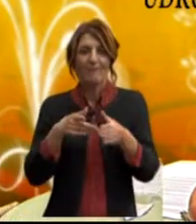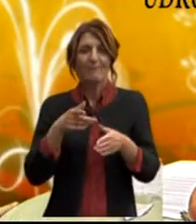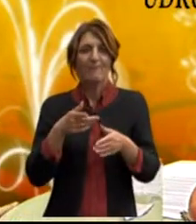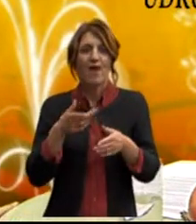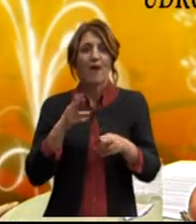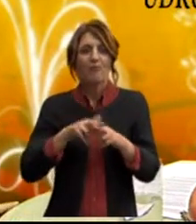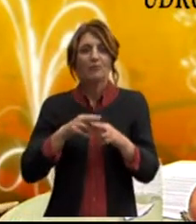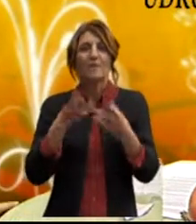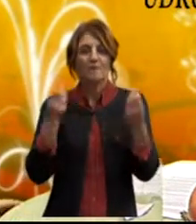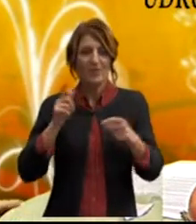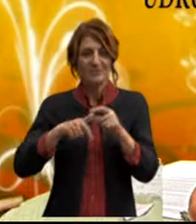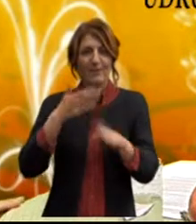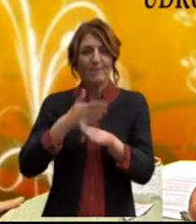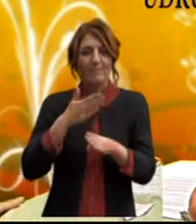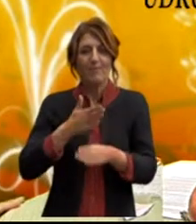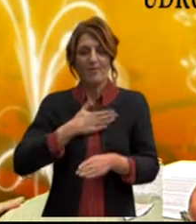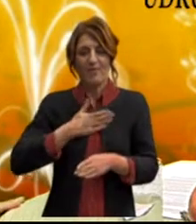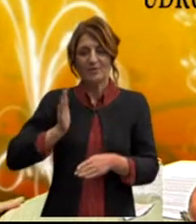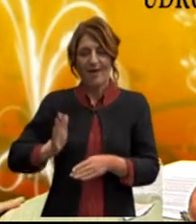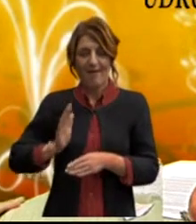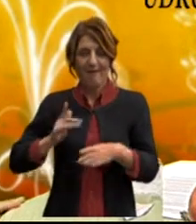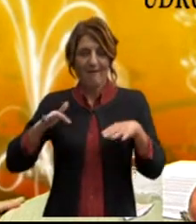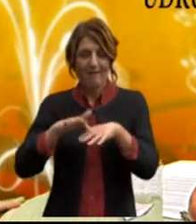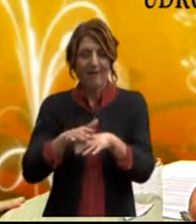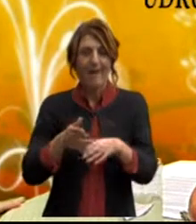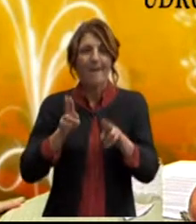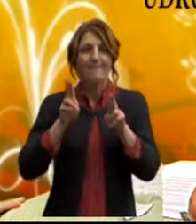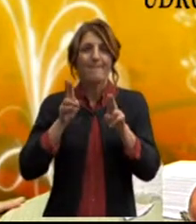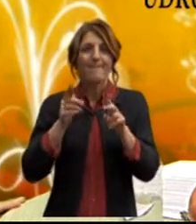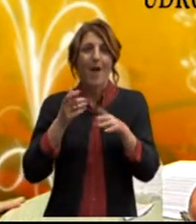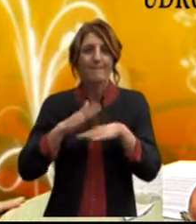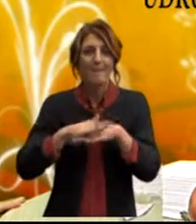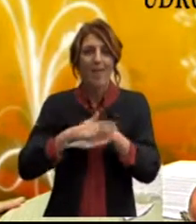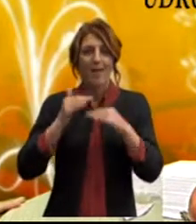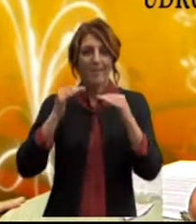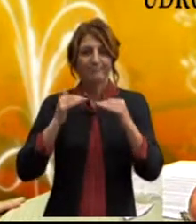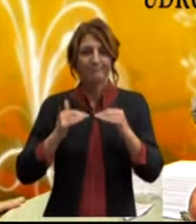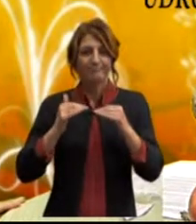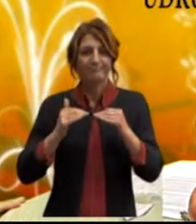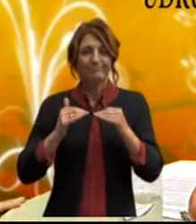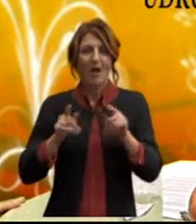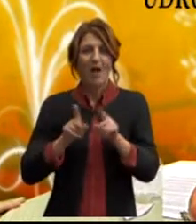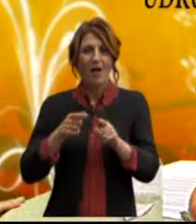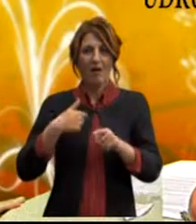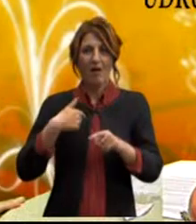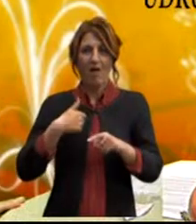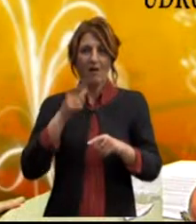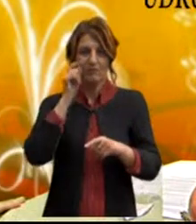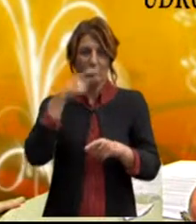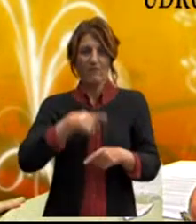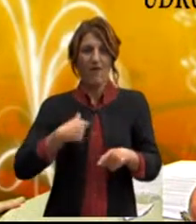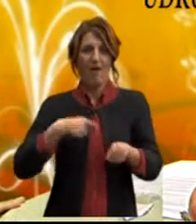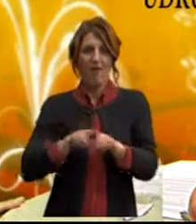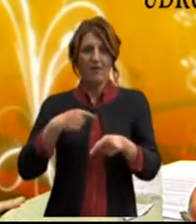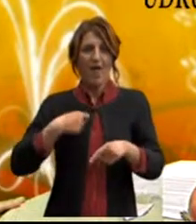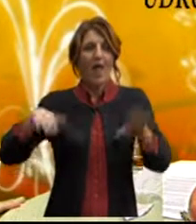strašno puno pomoći našim građanima da se malo prizemne. Znate, kad letimo, kad očekujemo, kad